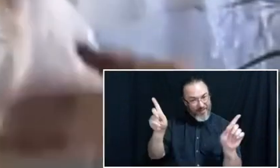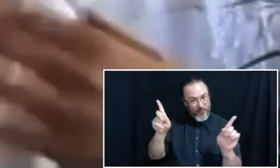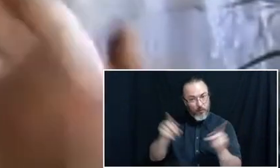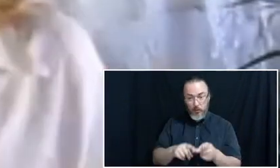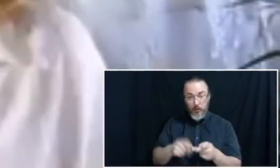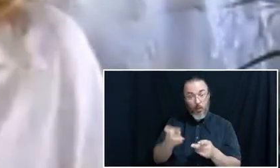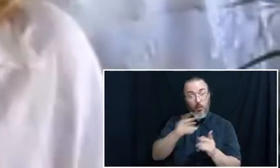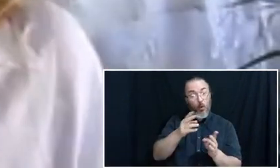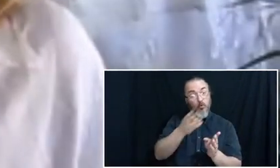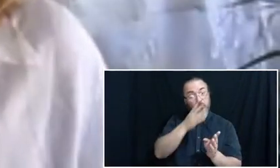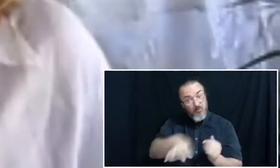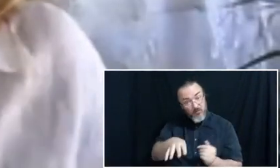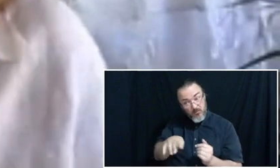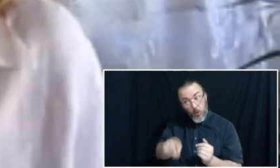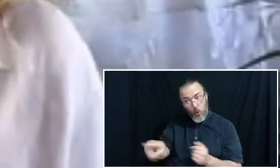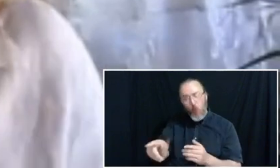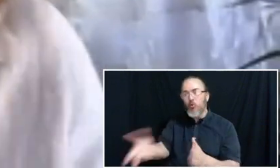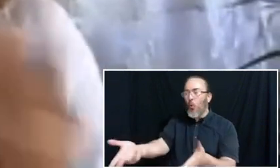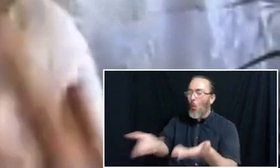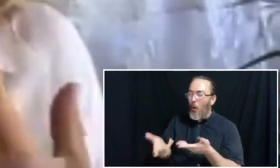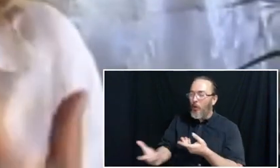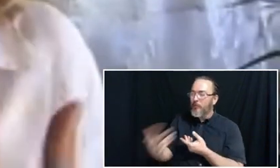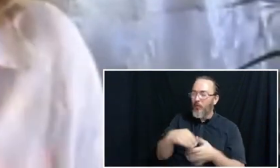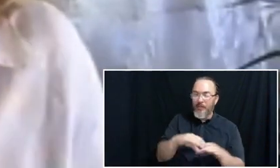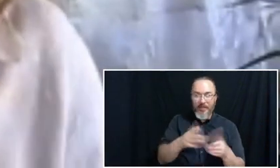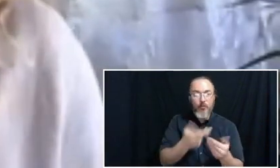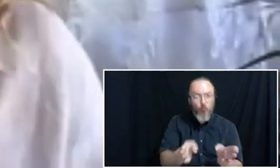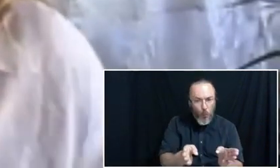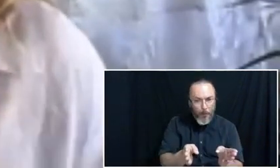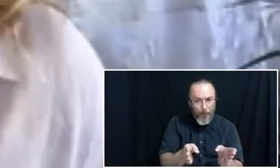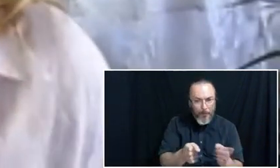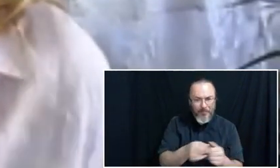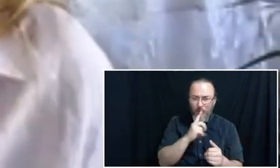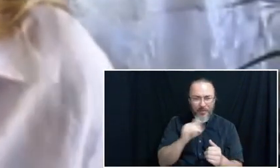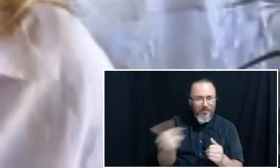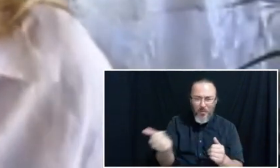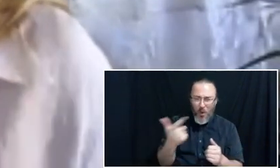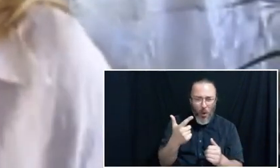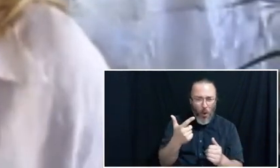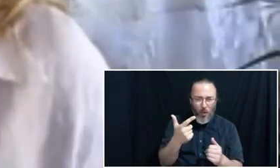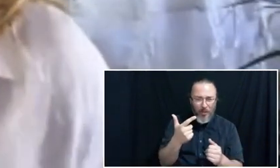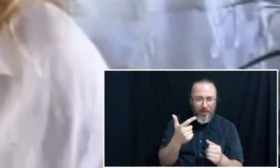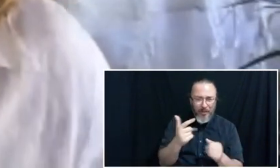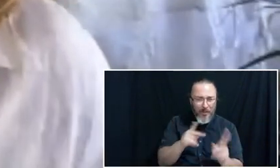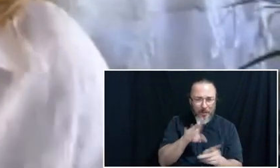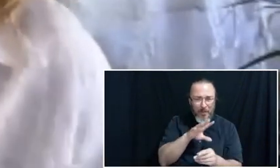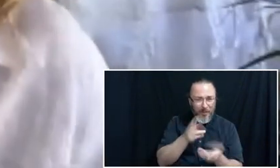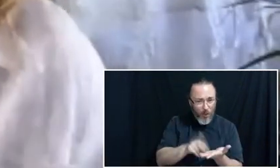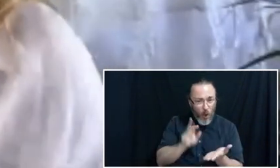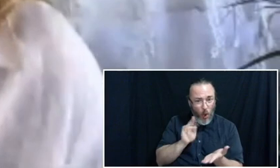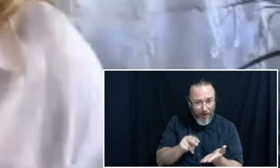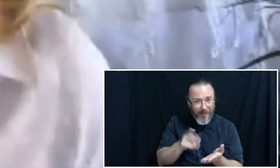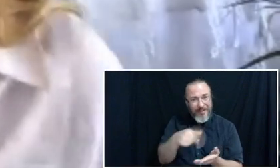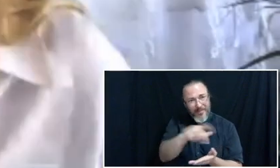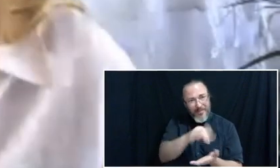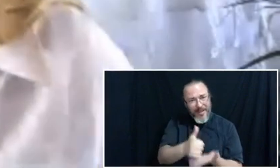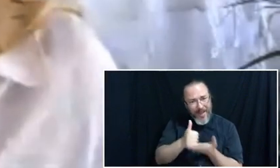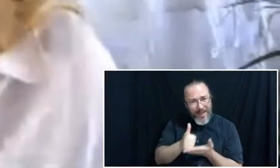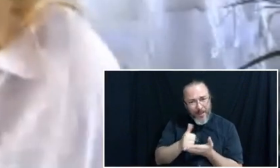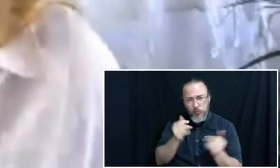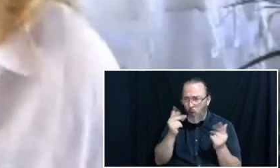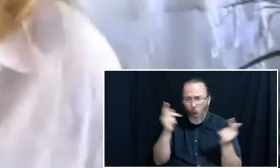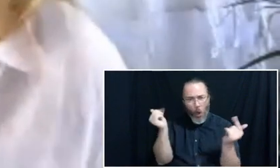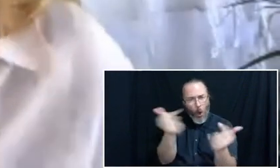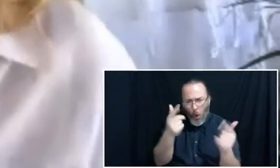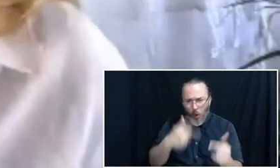accueillent les marginalisés dans les salles de classe. Tous les participants à l'événement d'aujourd'hui peuvent nous aider à atteindre